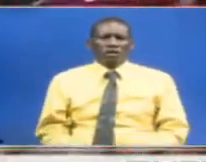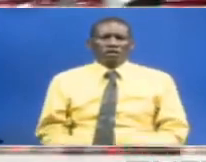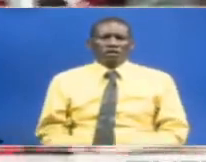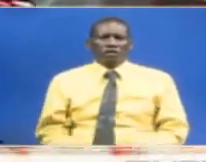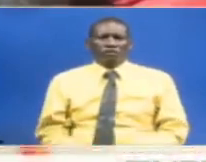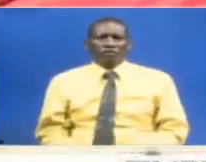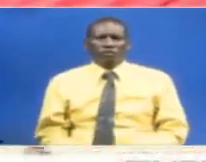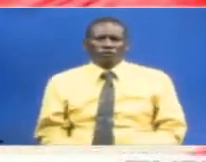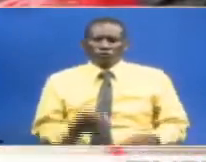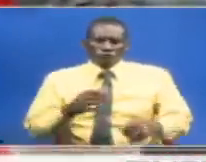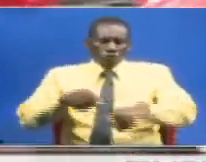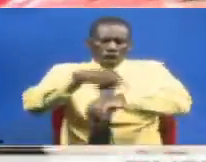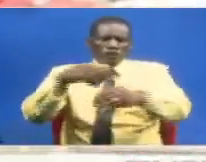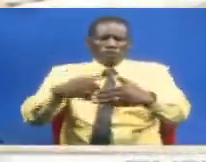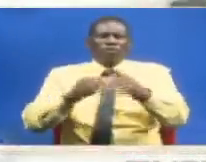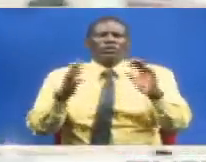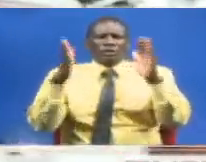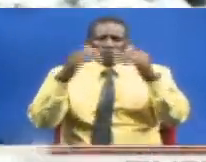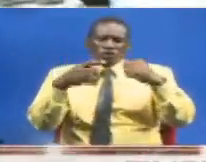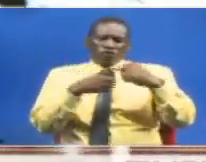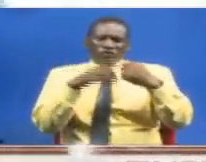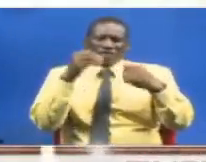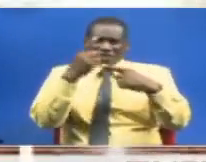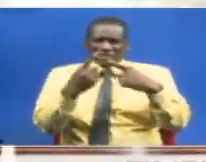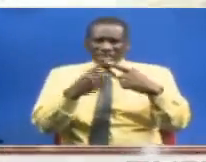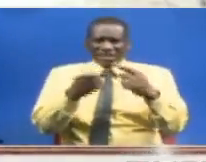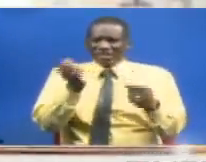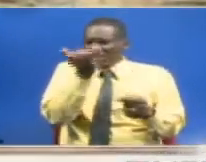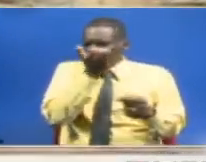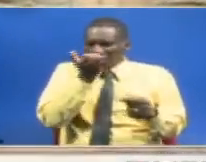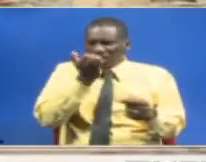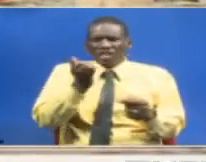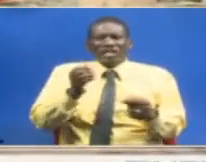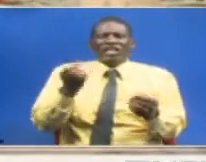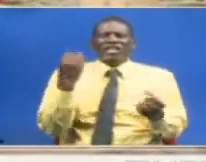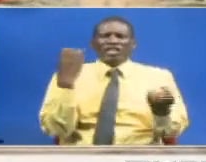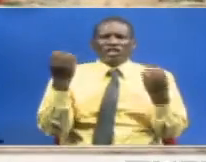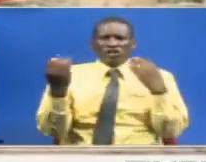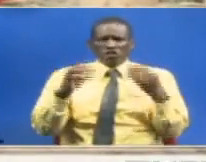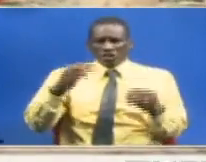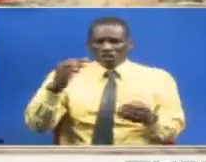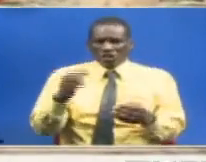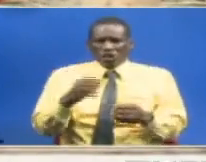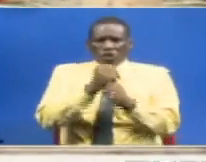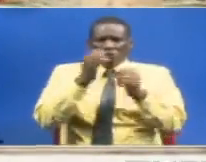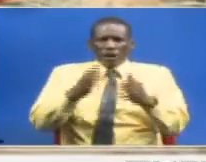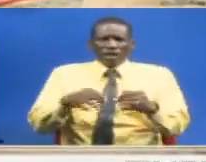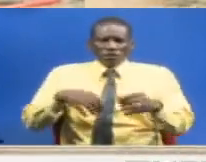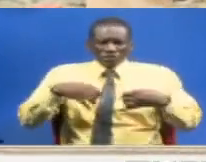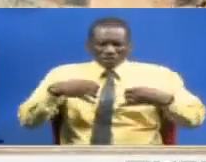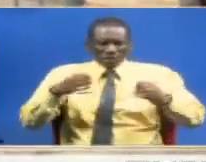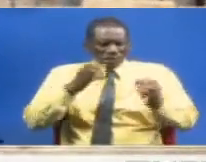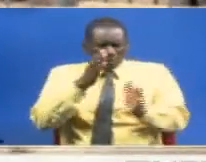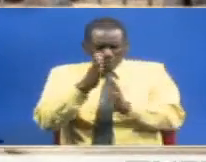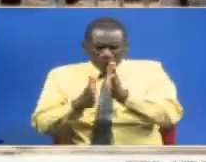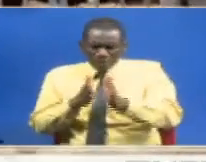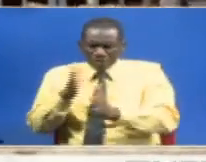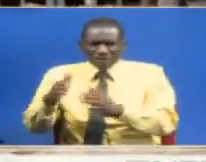Saa chache kabla ya maadhimisho ya miaka 60 kwenye uwanja huu wa Kericho Green, wafanyikazi bado walikuwa wanagusa kuga hapa na